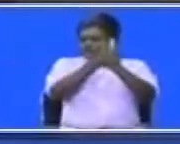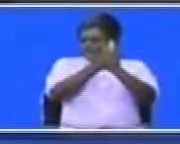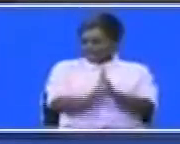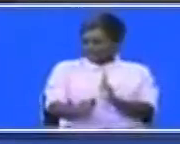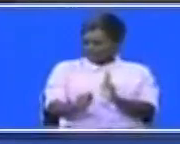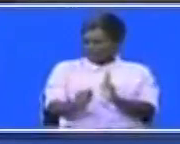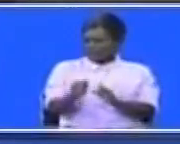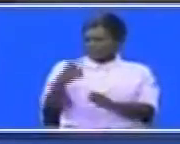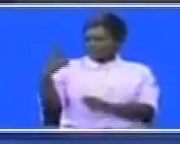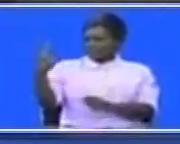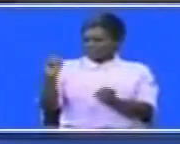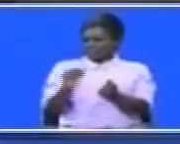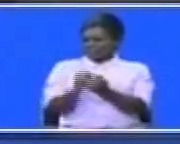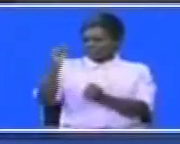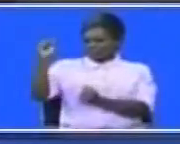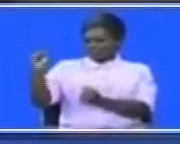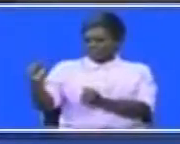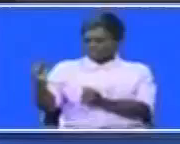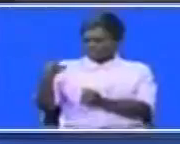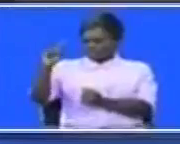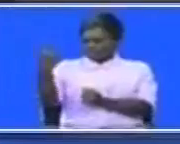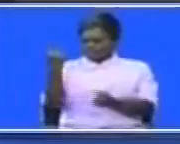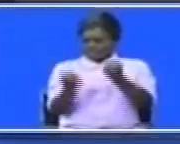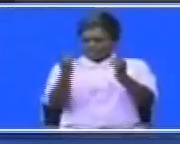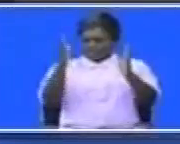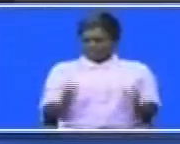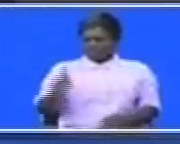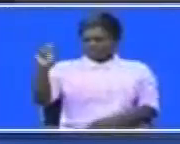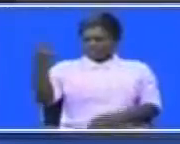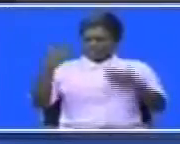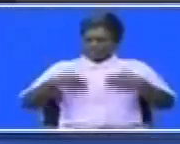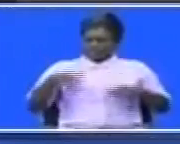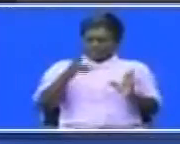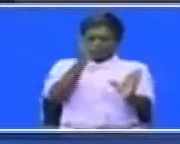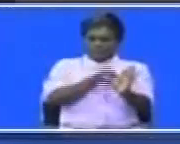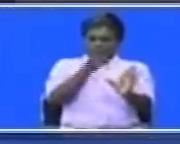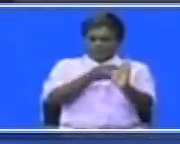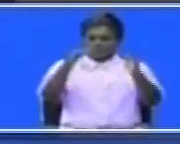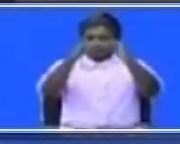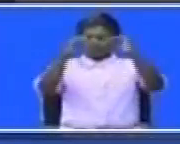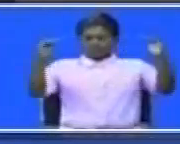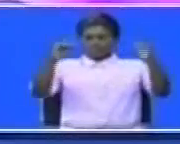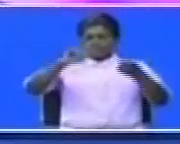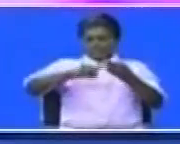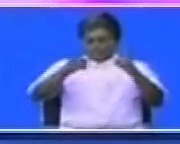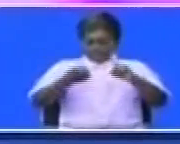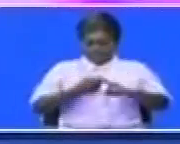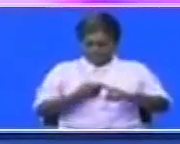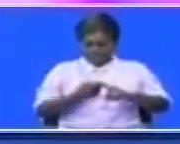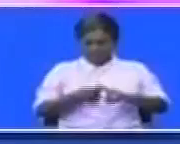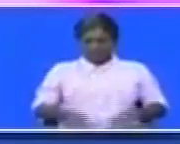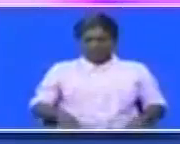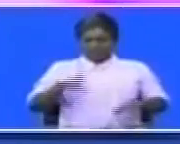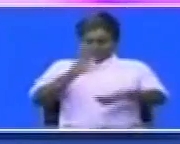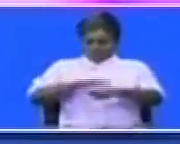yake mwaka wa 2015 baada ya kuwa dereva wa kwanza kutoka Kenya kushiriki mbio za daraja la juu ya magari duniani. Yeah, I know it's been